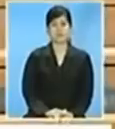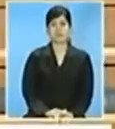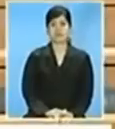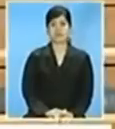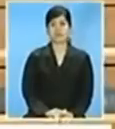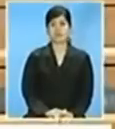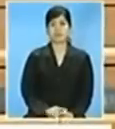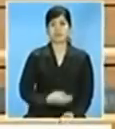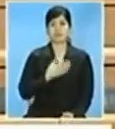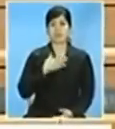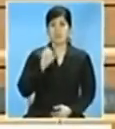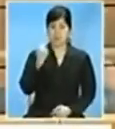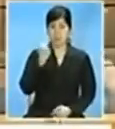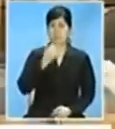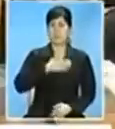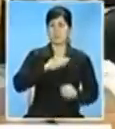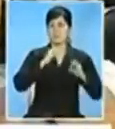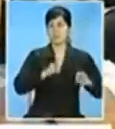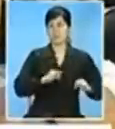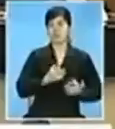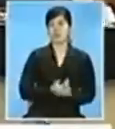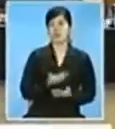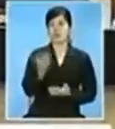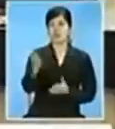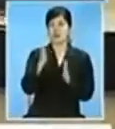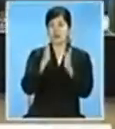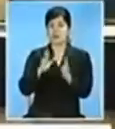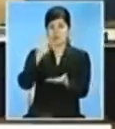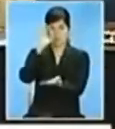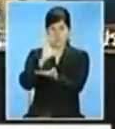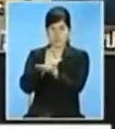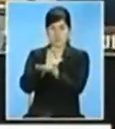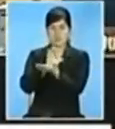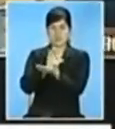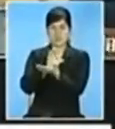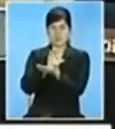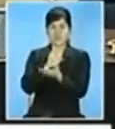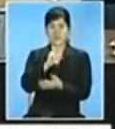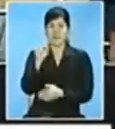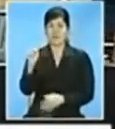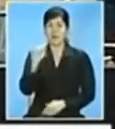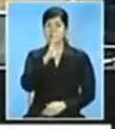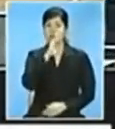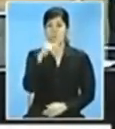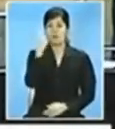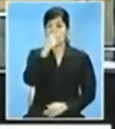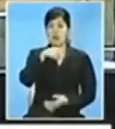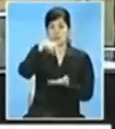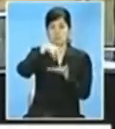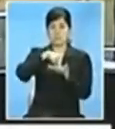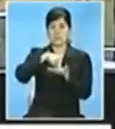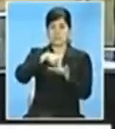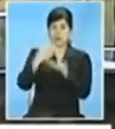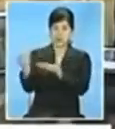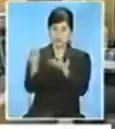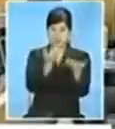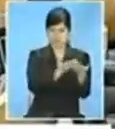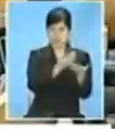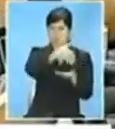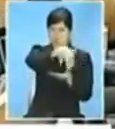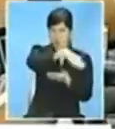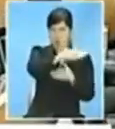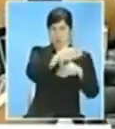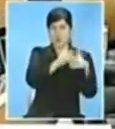ผมใช้อำนาจของผมนะครับเชิญเจ้าหน้าที่ตำรวจรัฐสภาครับถ้าใครไม่นั่งก็นำตัวออกห้องประชุมได้เลยครับ